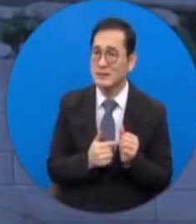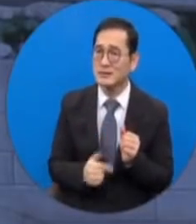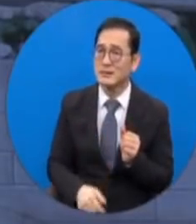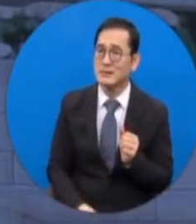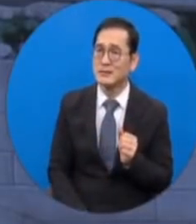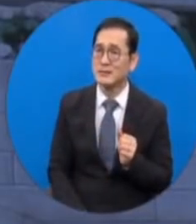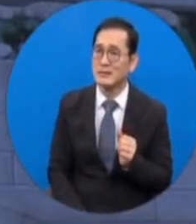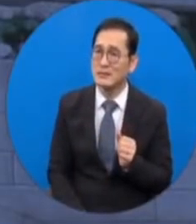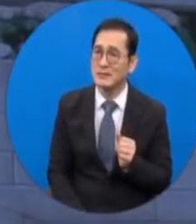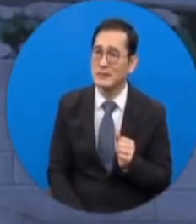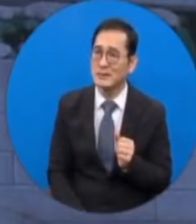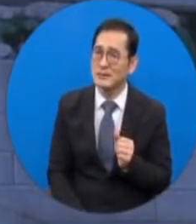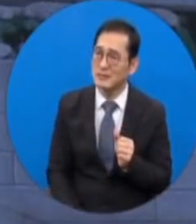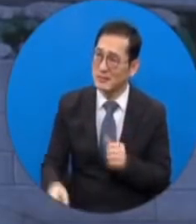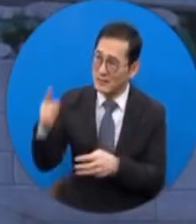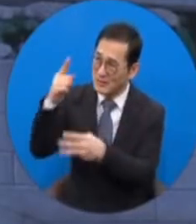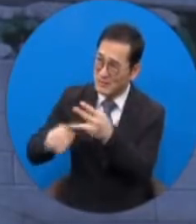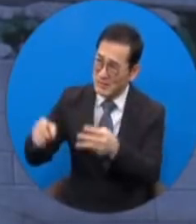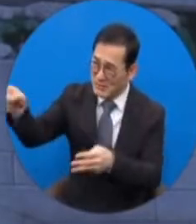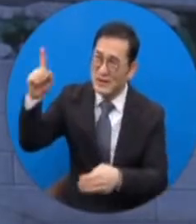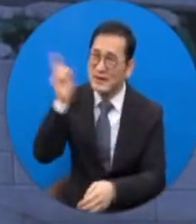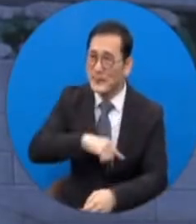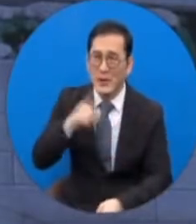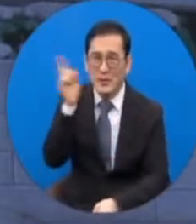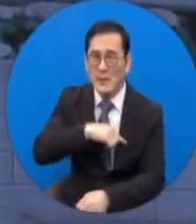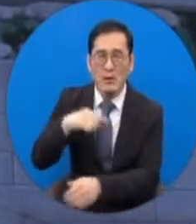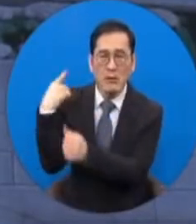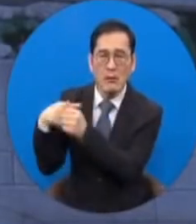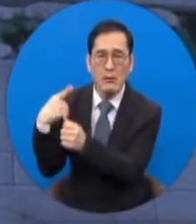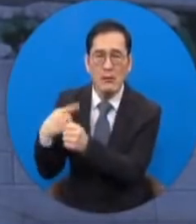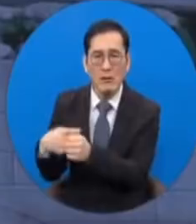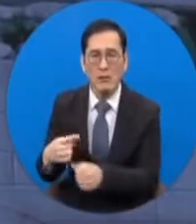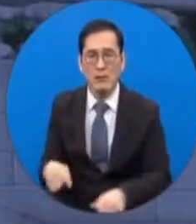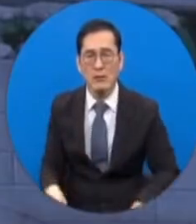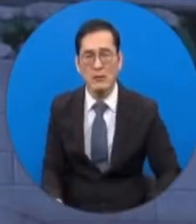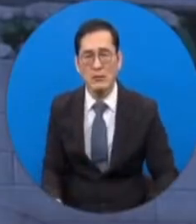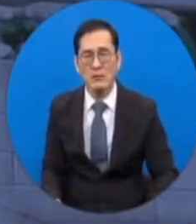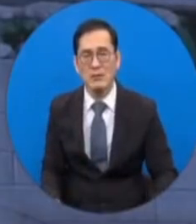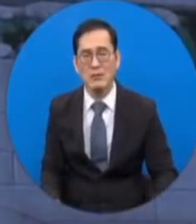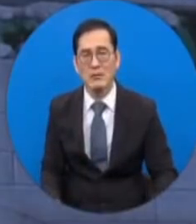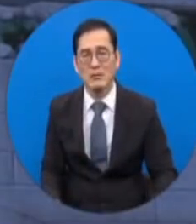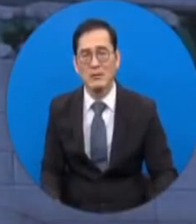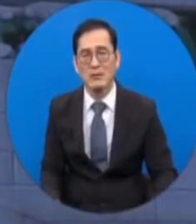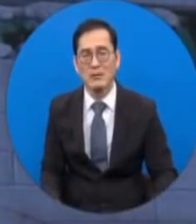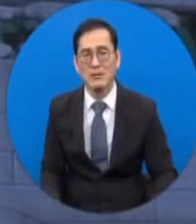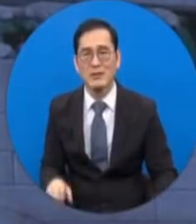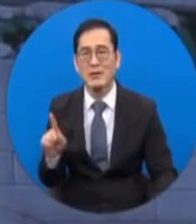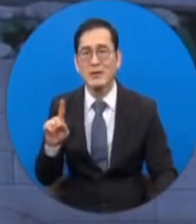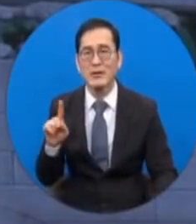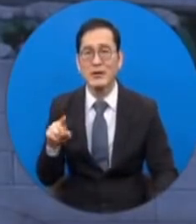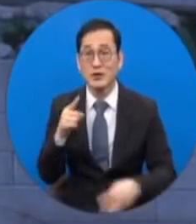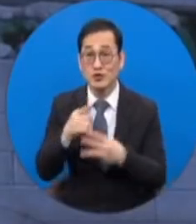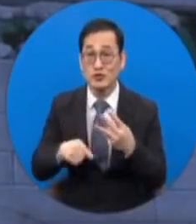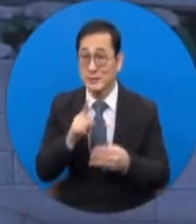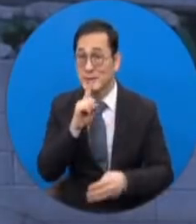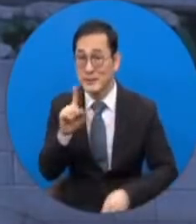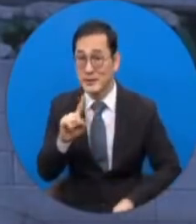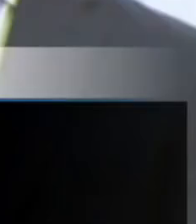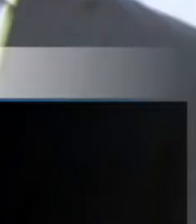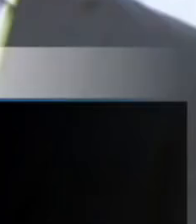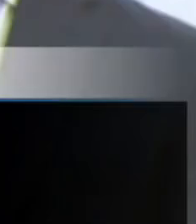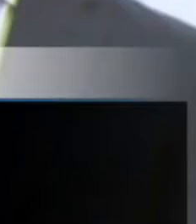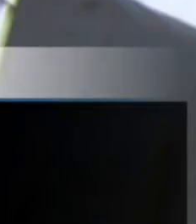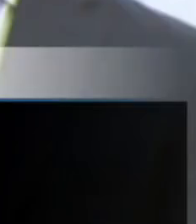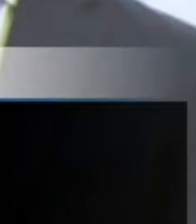오히려 인성을 구보를 맹비난하고 있는 그런 상황 두보의 마음은 어떨까 윤솔 후보의 이야기부터 한번 들어보시죠